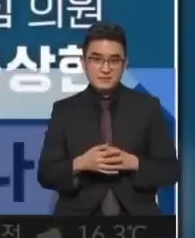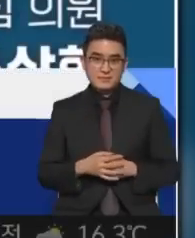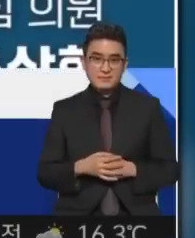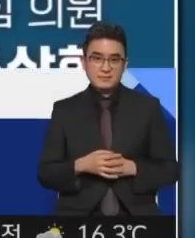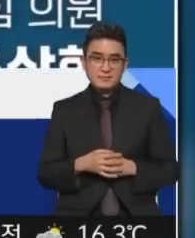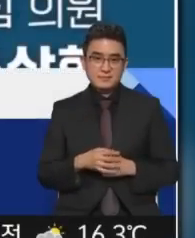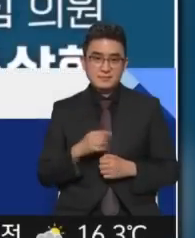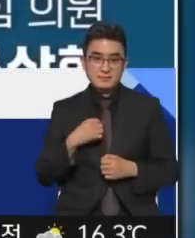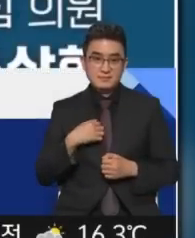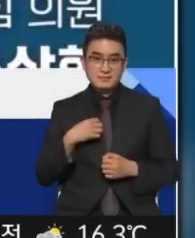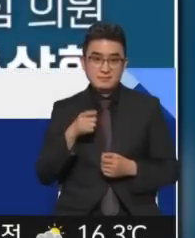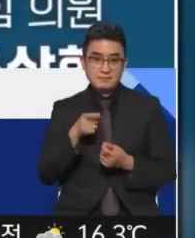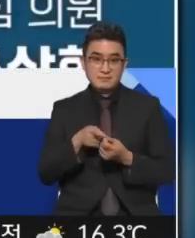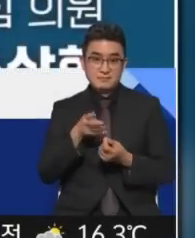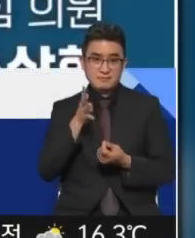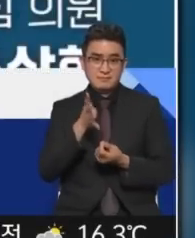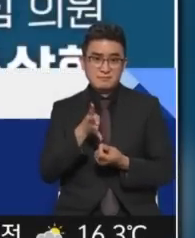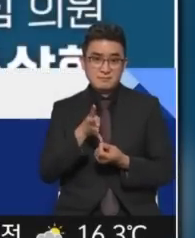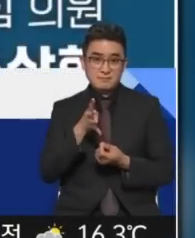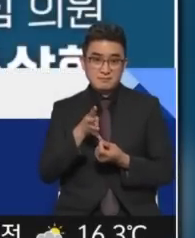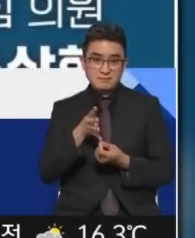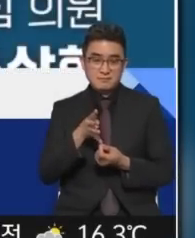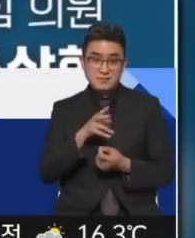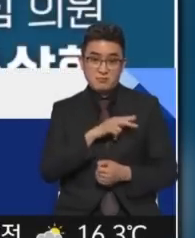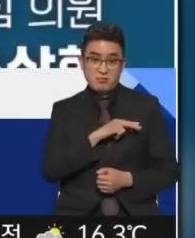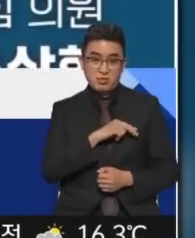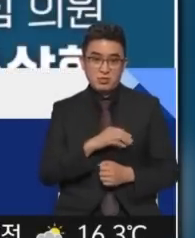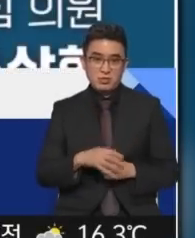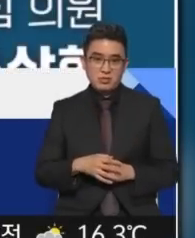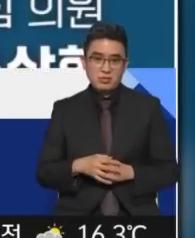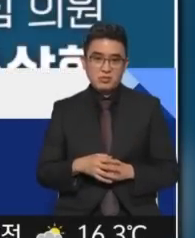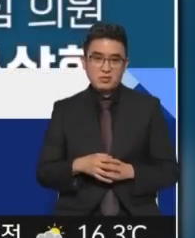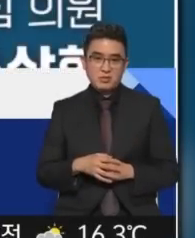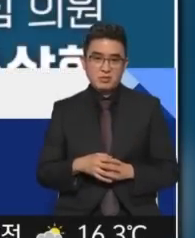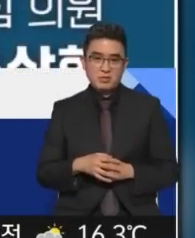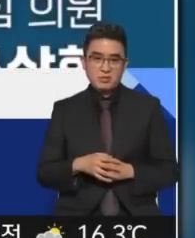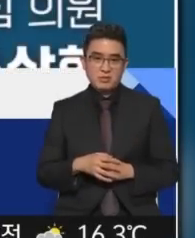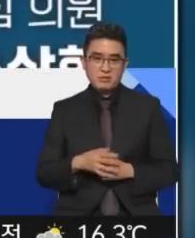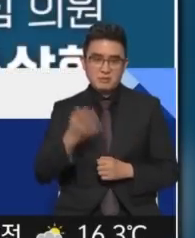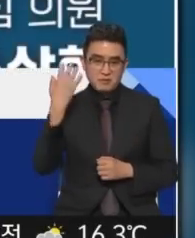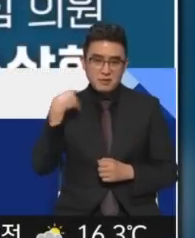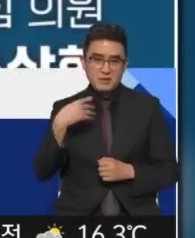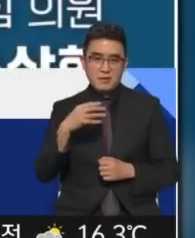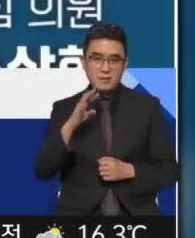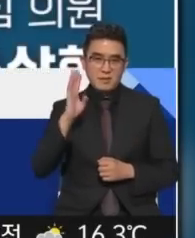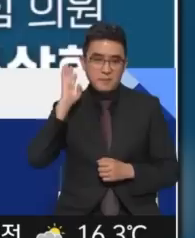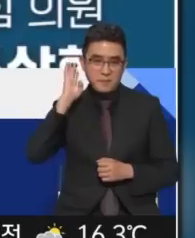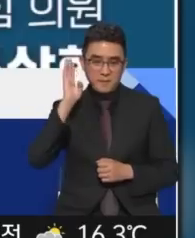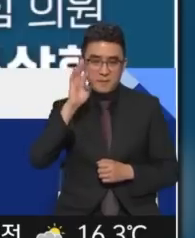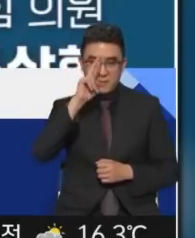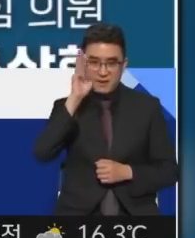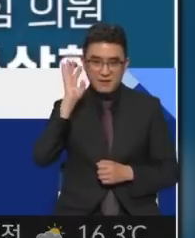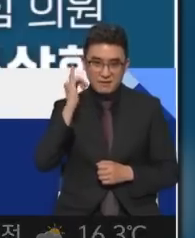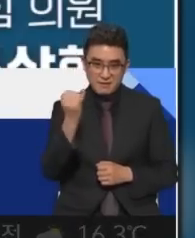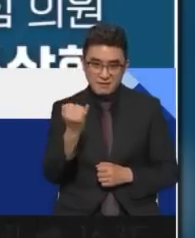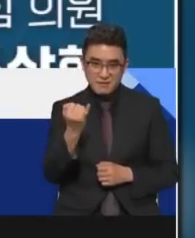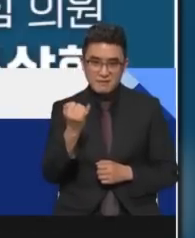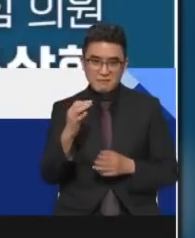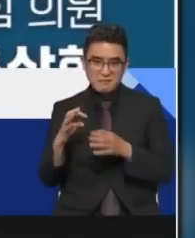사선위원인데 2020년도 뭐 박근혜 세력이라고 해서 공천 탈락당했고요. 2016년도에도 또